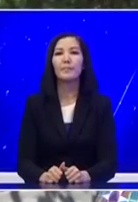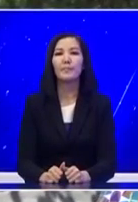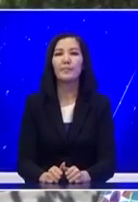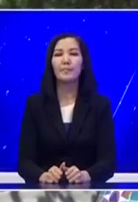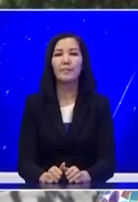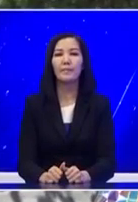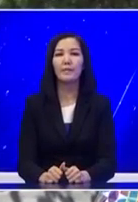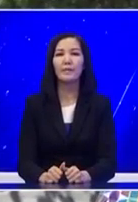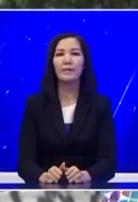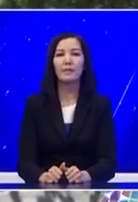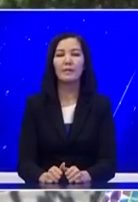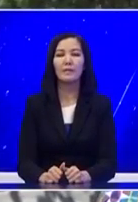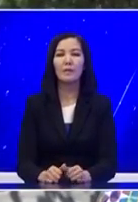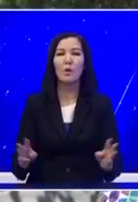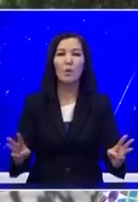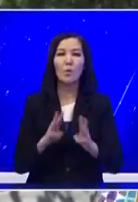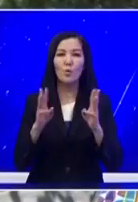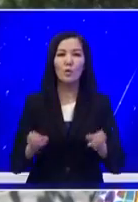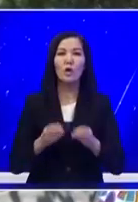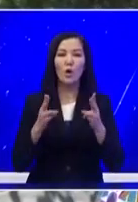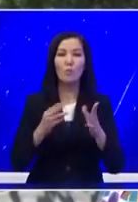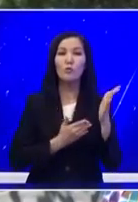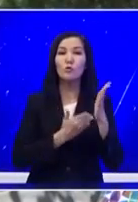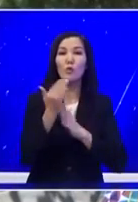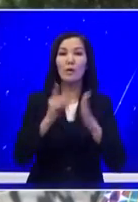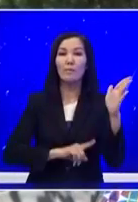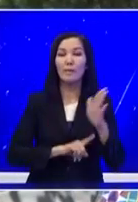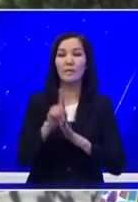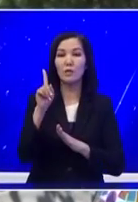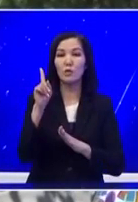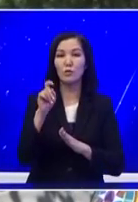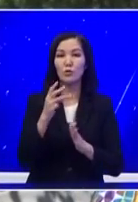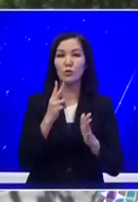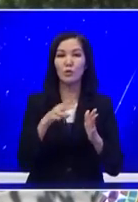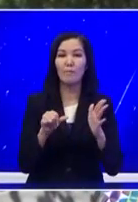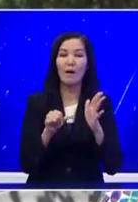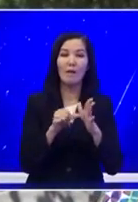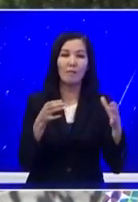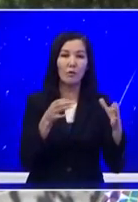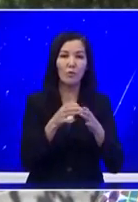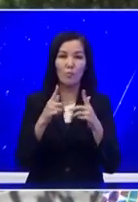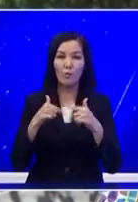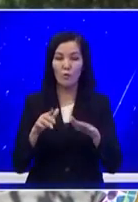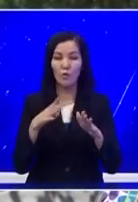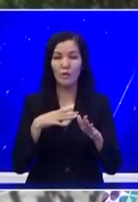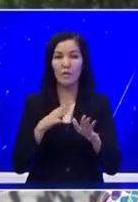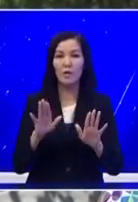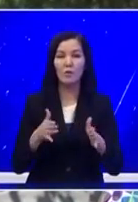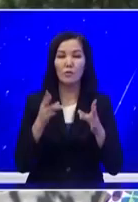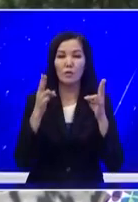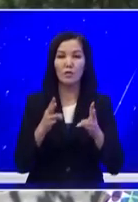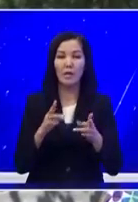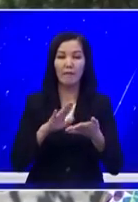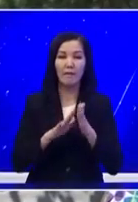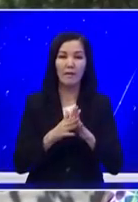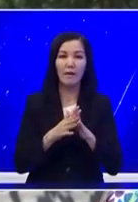нас 126. Өрт қаупы жоғары кезең басталғалы 126 мобильді топтар құрылды. Төтенше жағдай мамандары тарапынан мемлекеттік